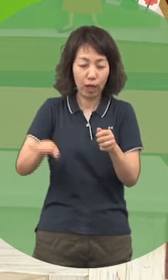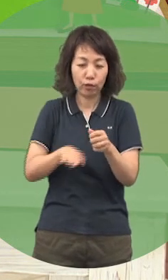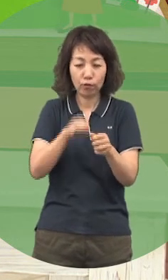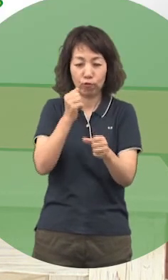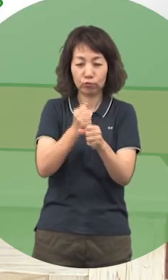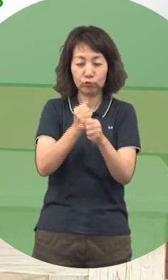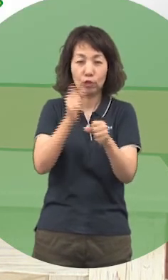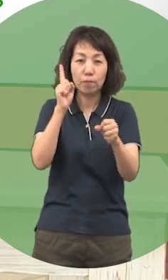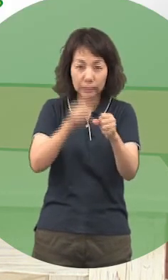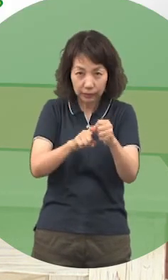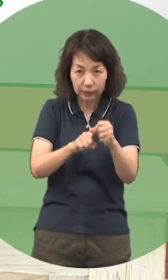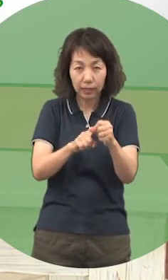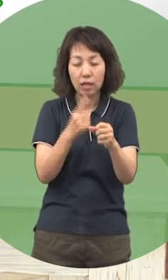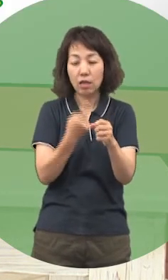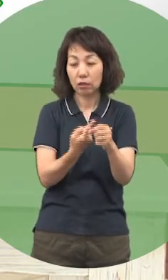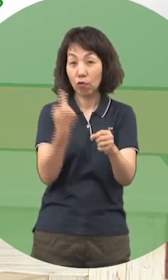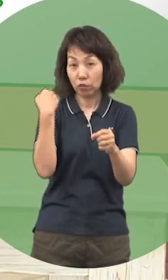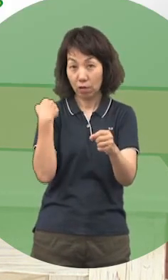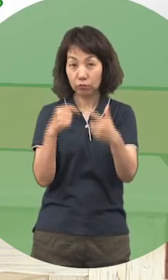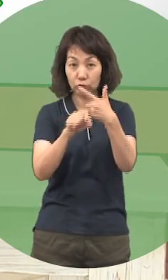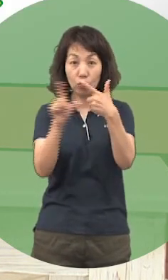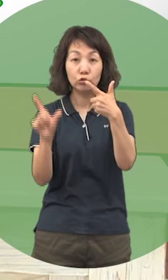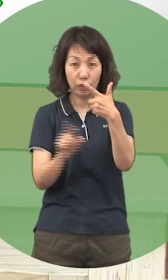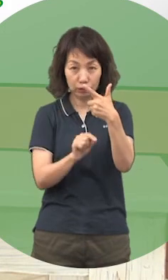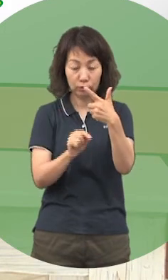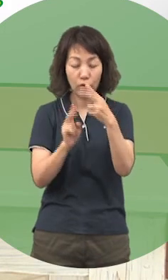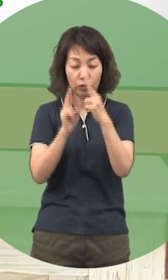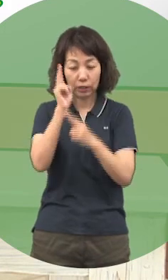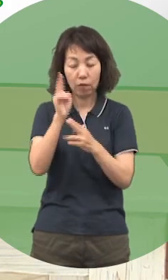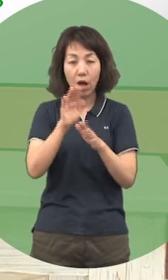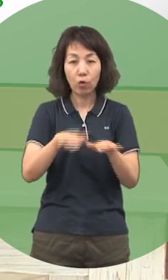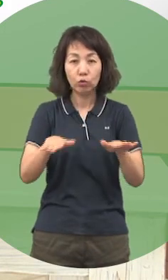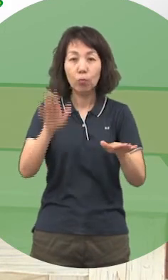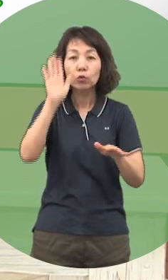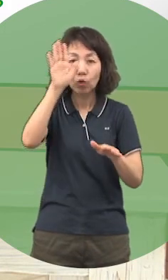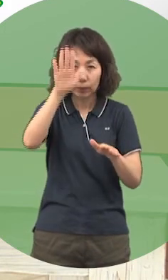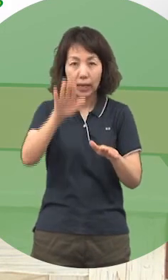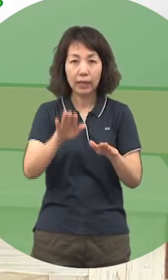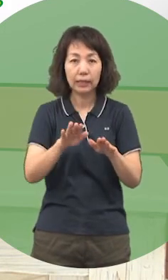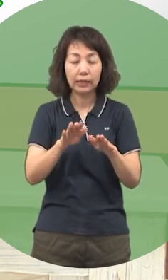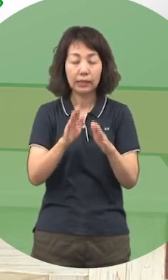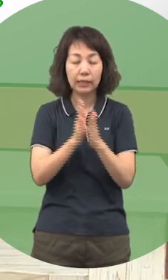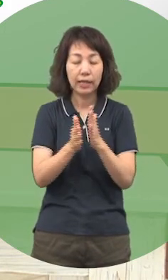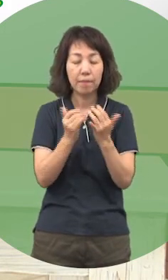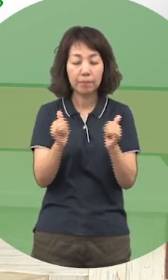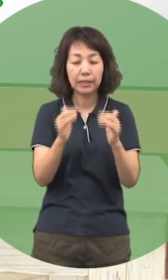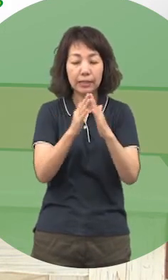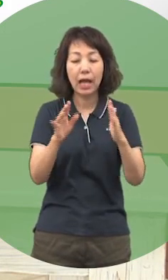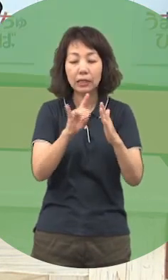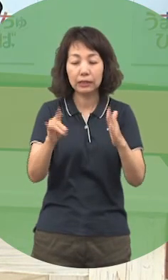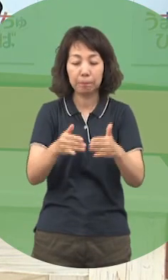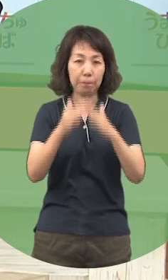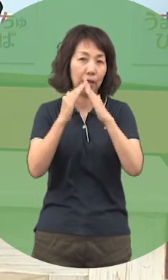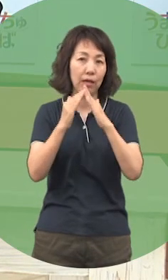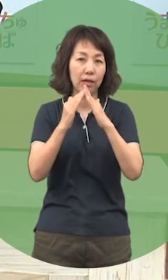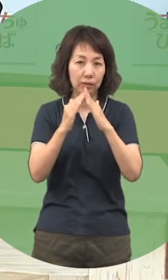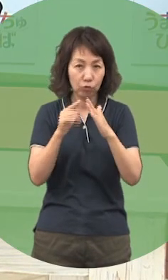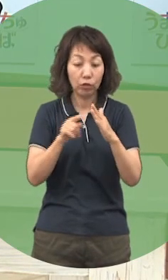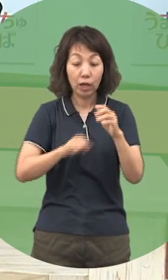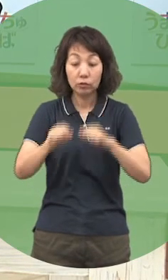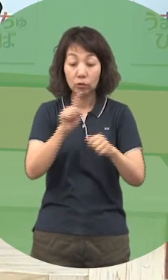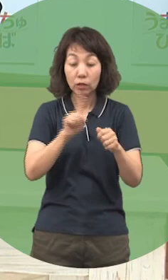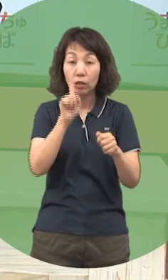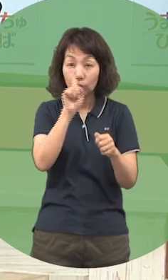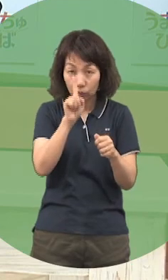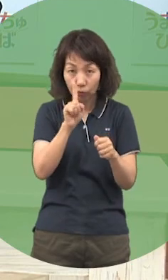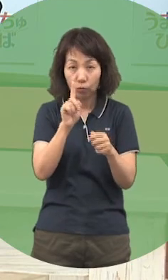月、沖縄子どもの未来県民会議が設立されました。その活動について県子ども未来